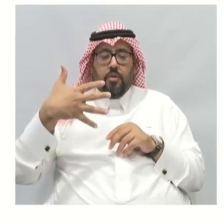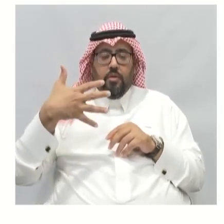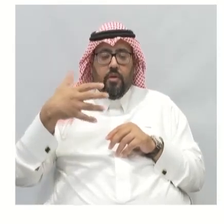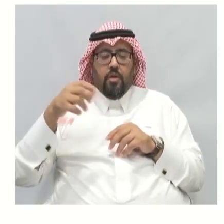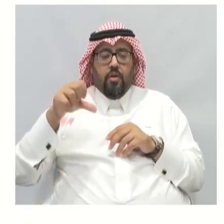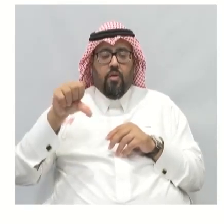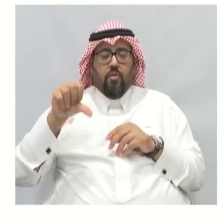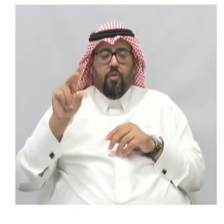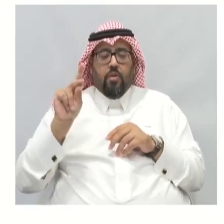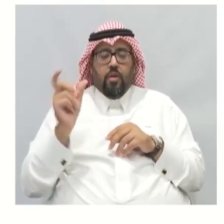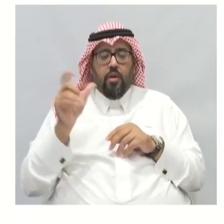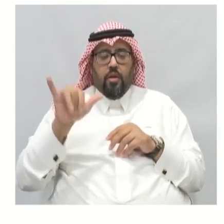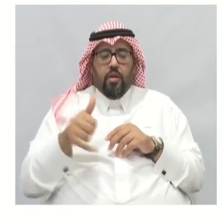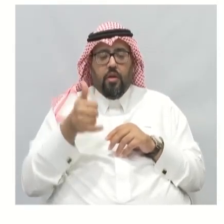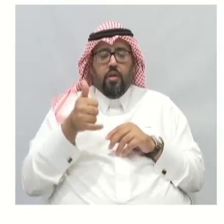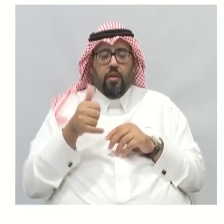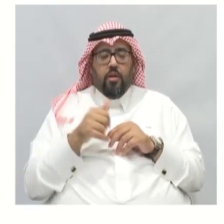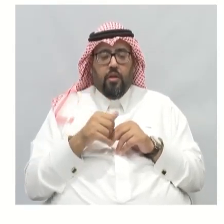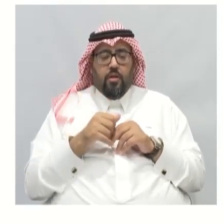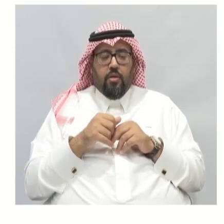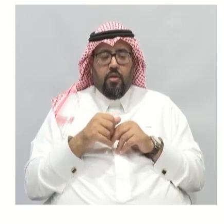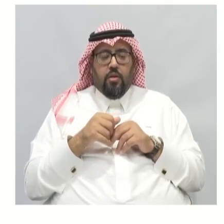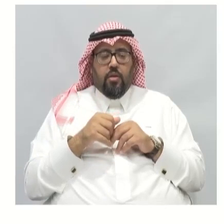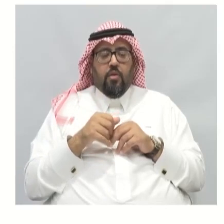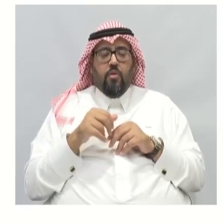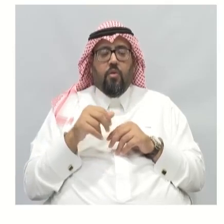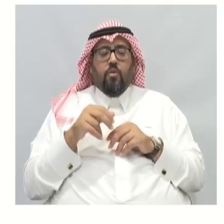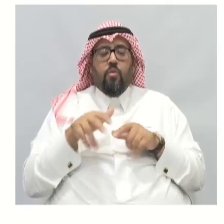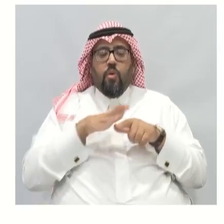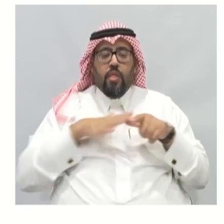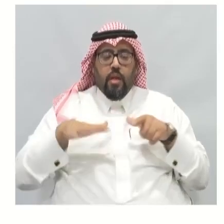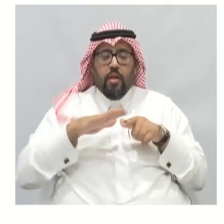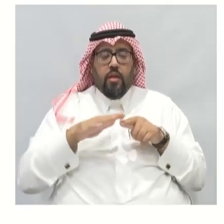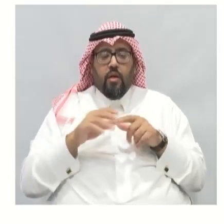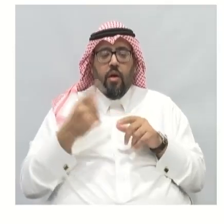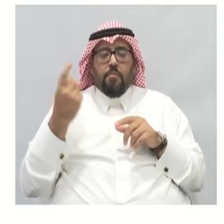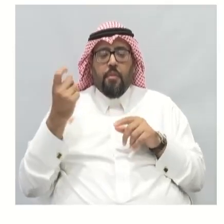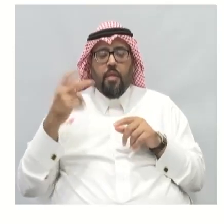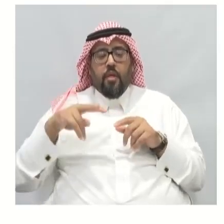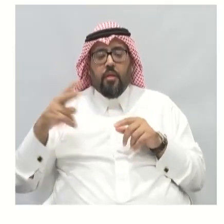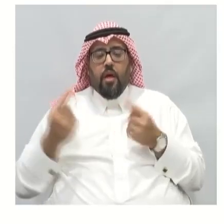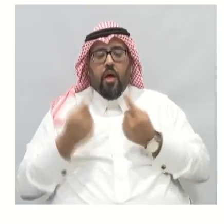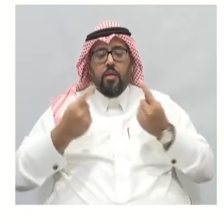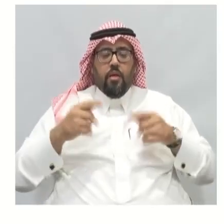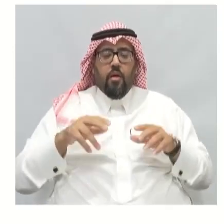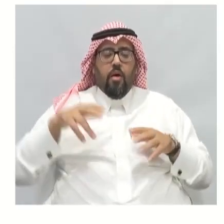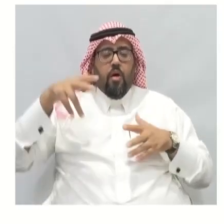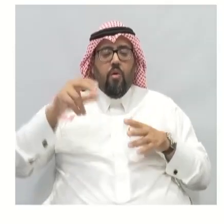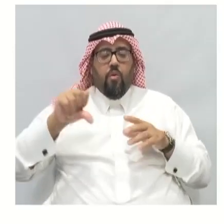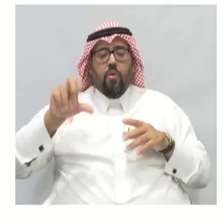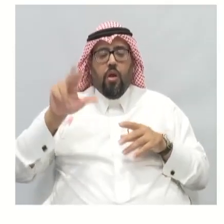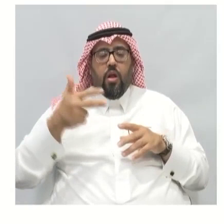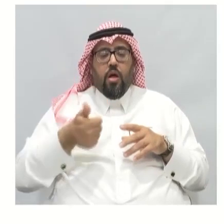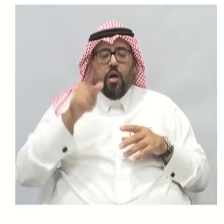الوطنيه تضم 58 متنزها وطنيا ومئات اخرى من الحدائق والغابات